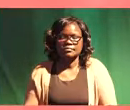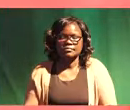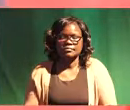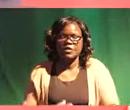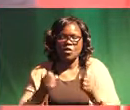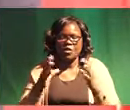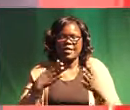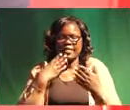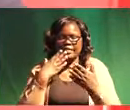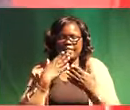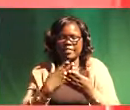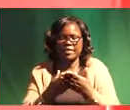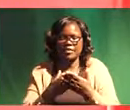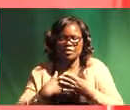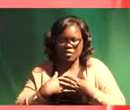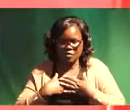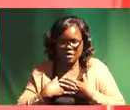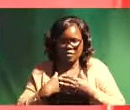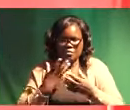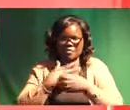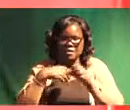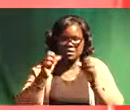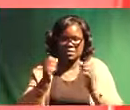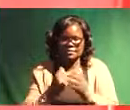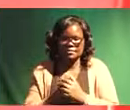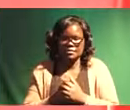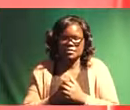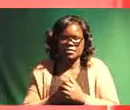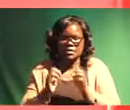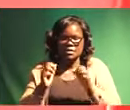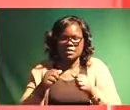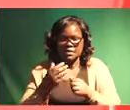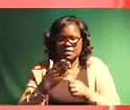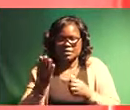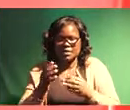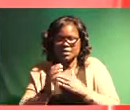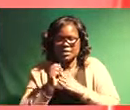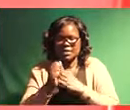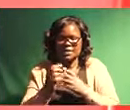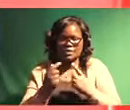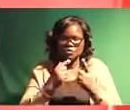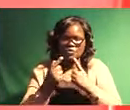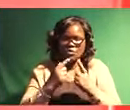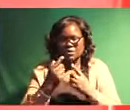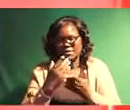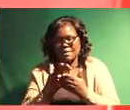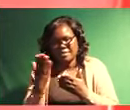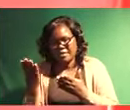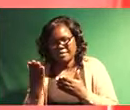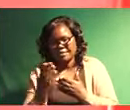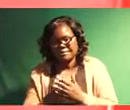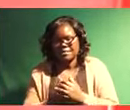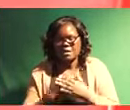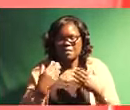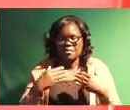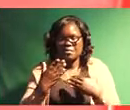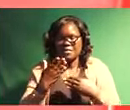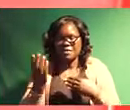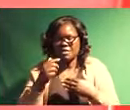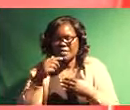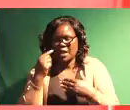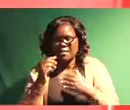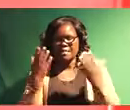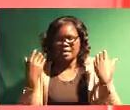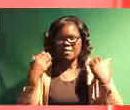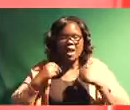Okay, asante sana mheshimiwa rais kwa kukubali hawa viongozi waseme. Antuba igembe na